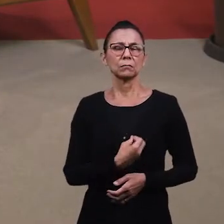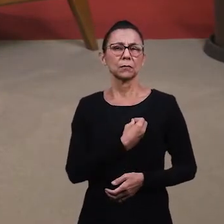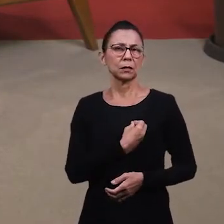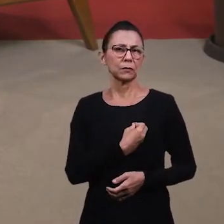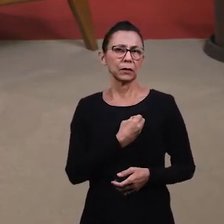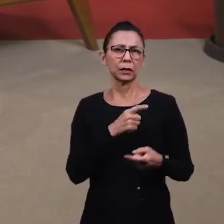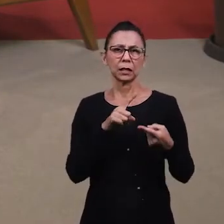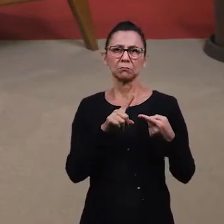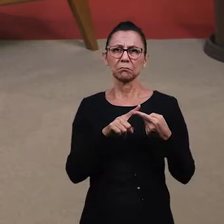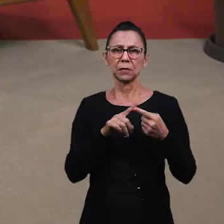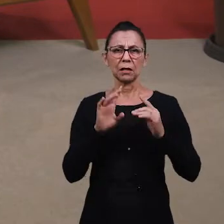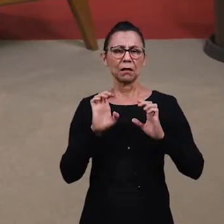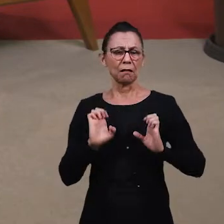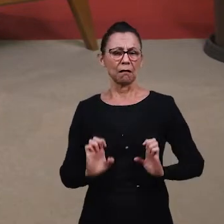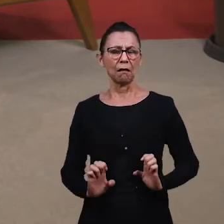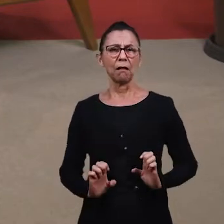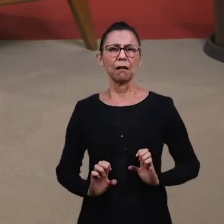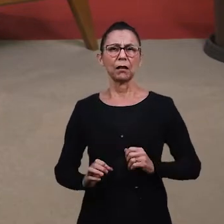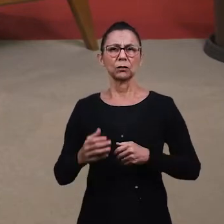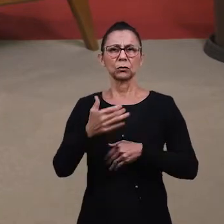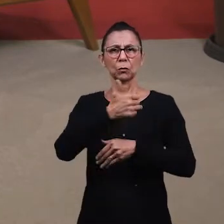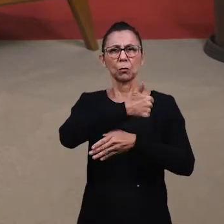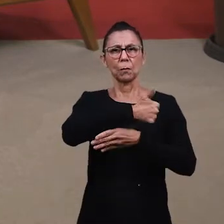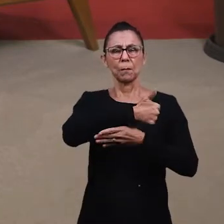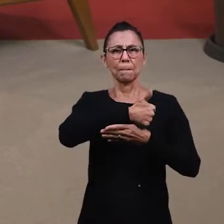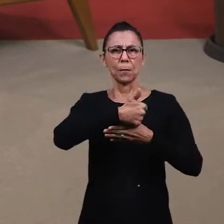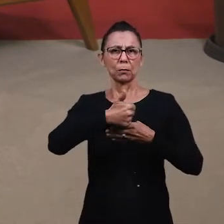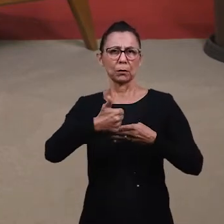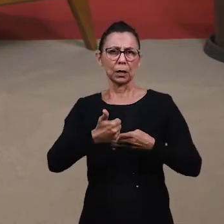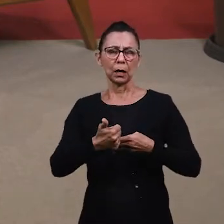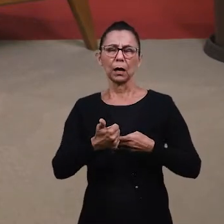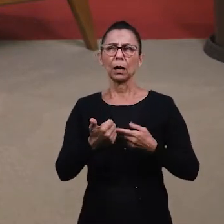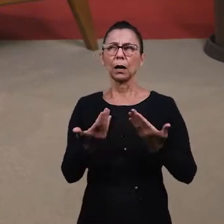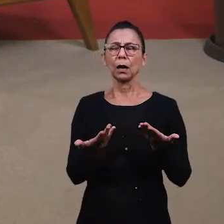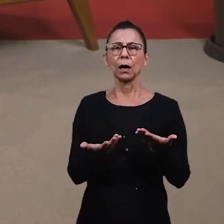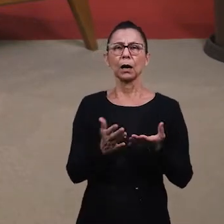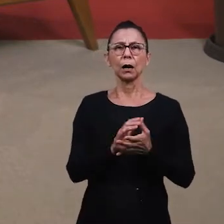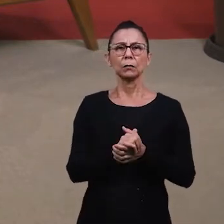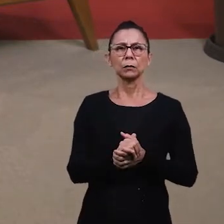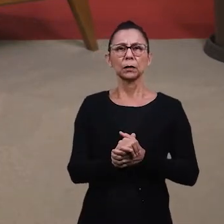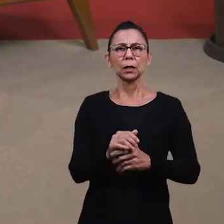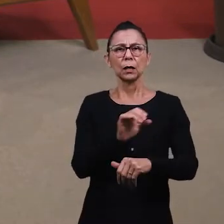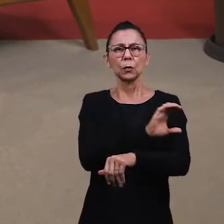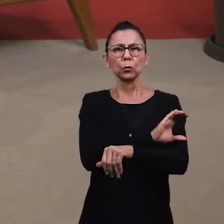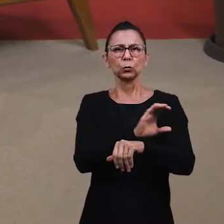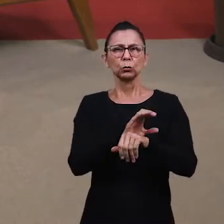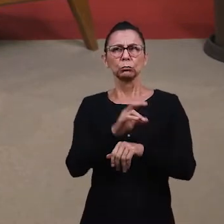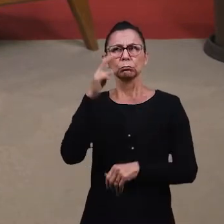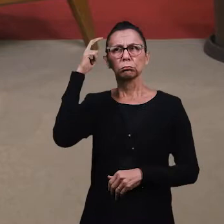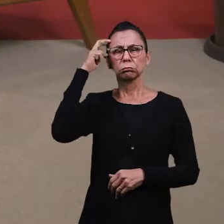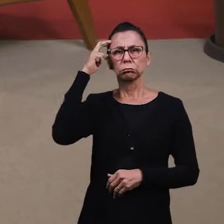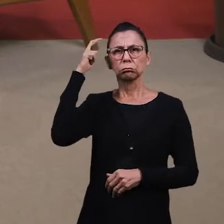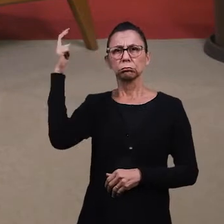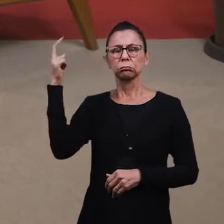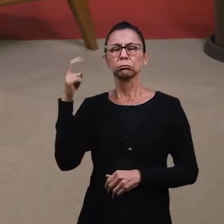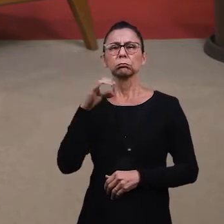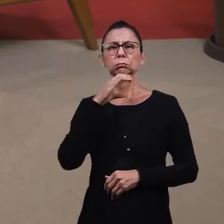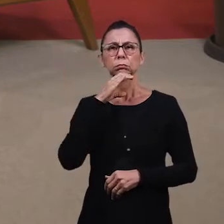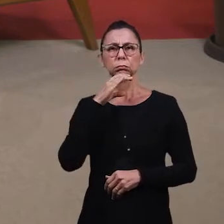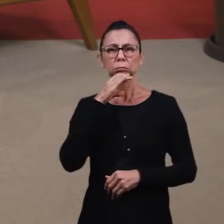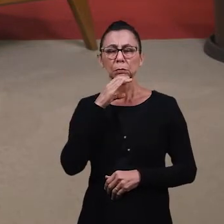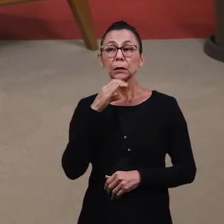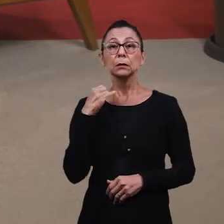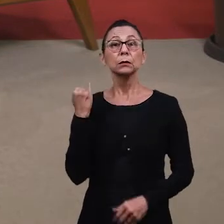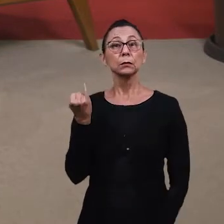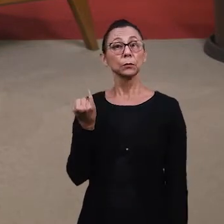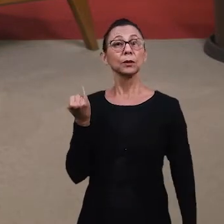introduction, pas seulement liée au monde, mais aussi au moment prophétique que nous vivons.